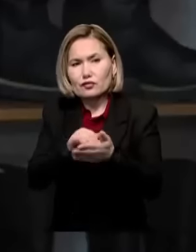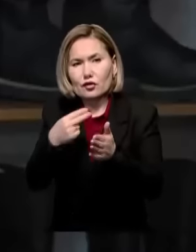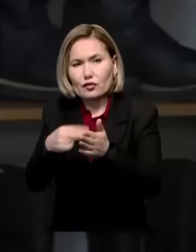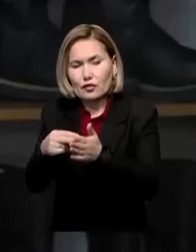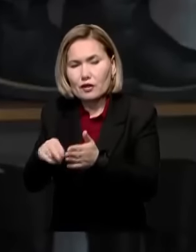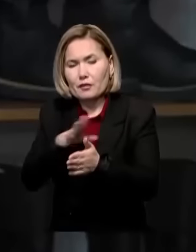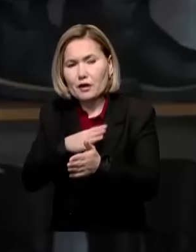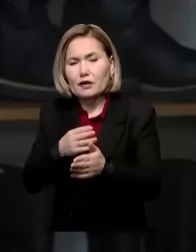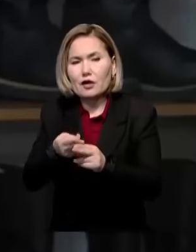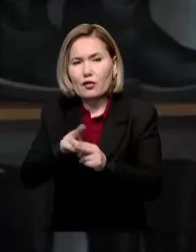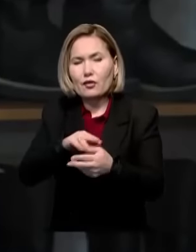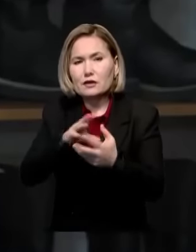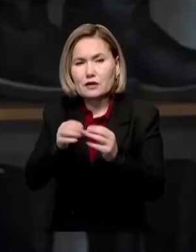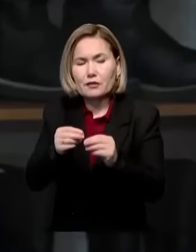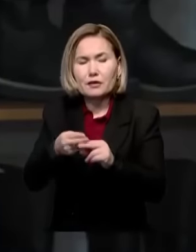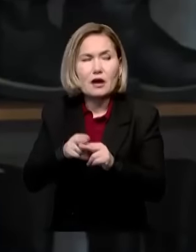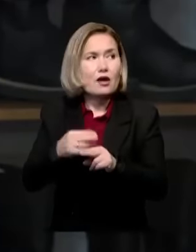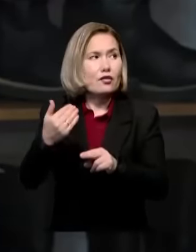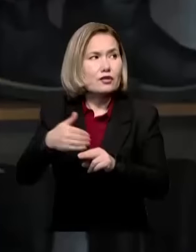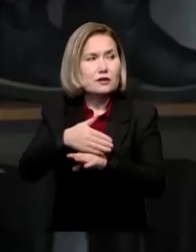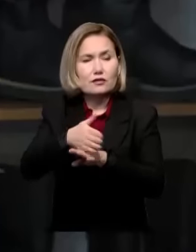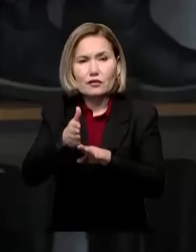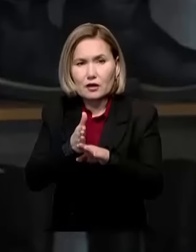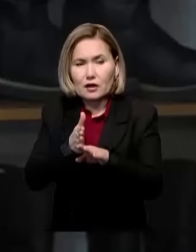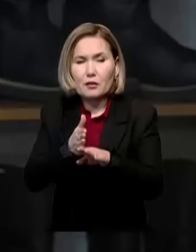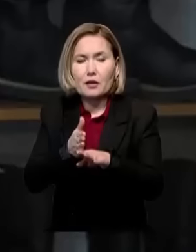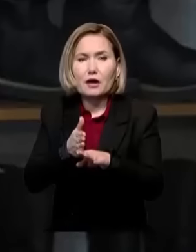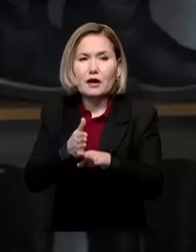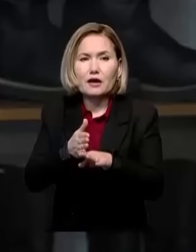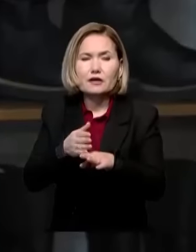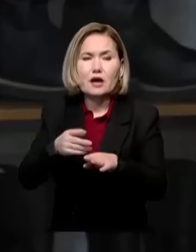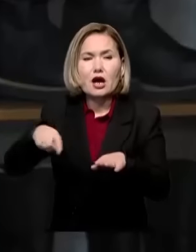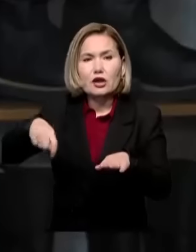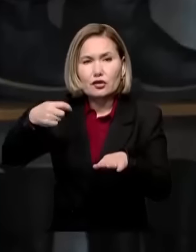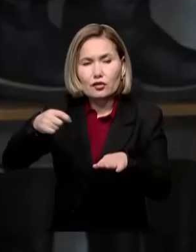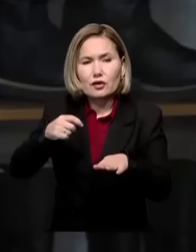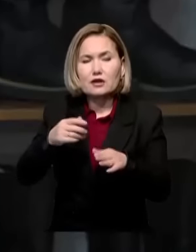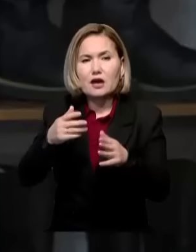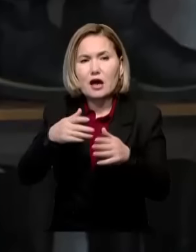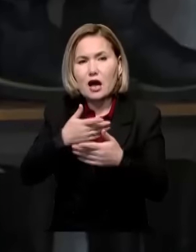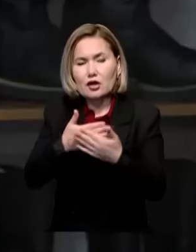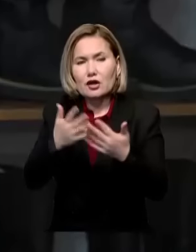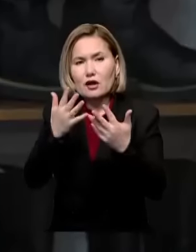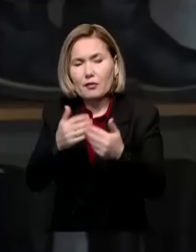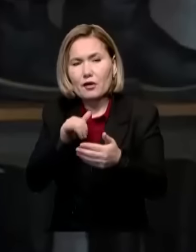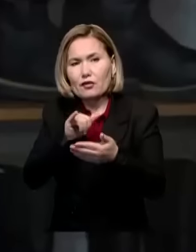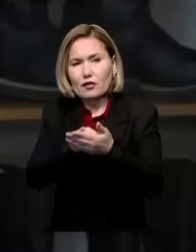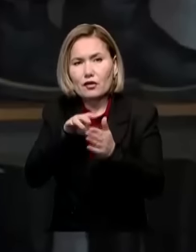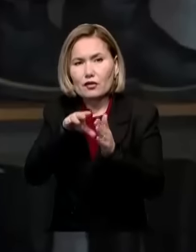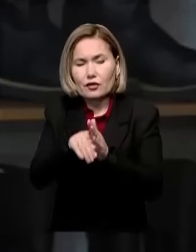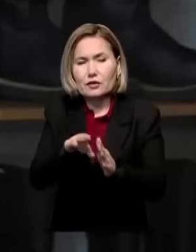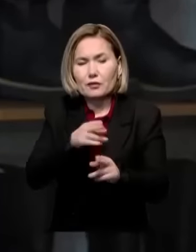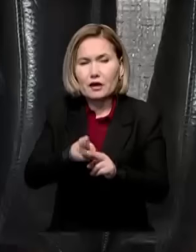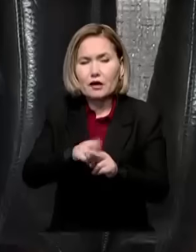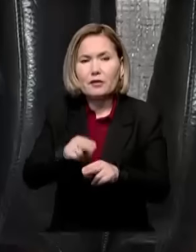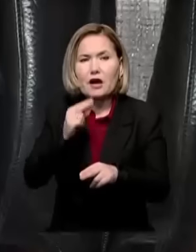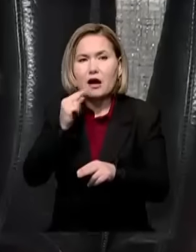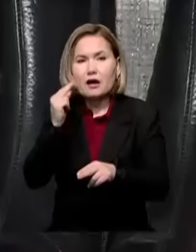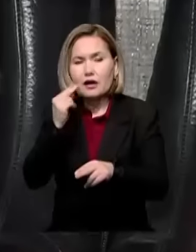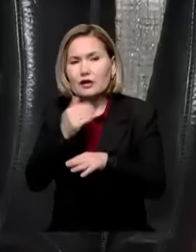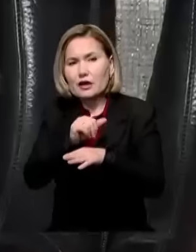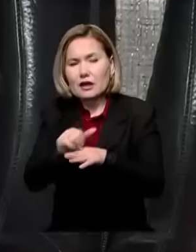мерінесі қойдым, терісін саламыз. Ол өте керемет, жеңеге тоңдырмайды. Жеңеге Қытайдың аяқ